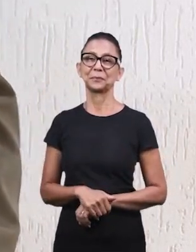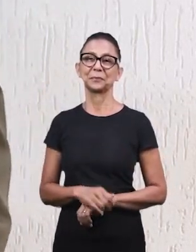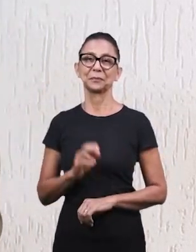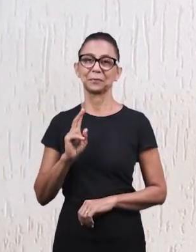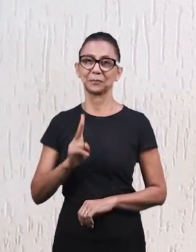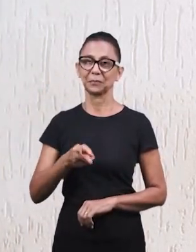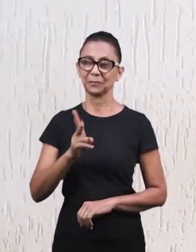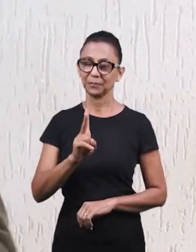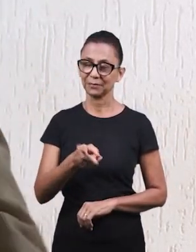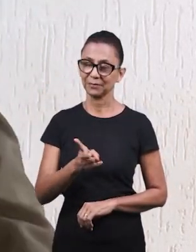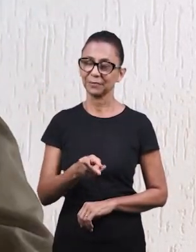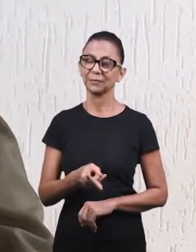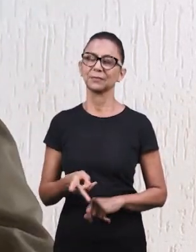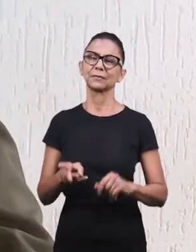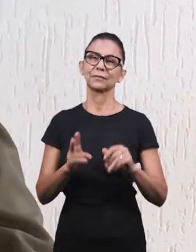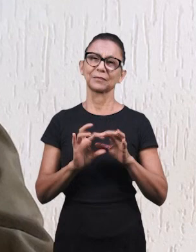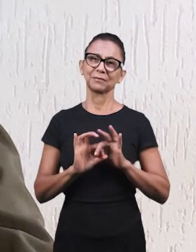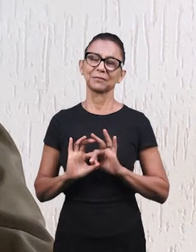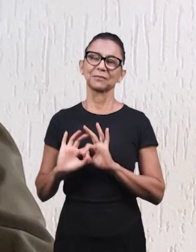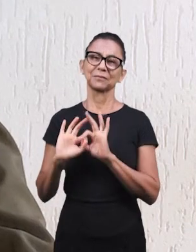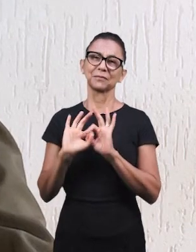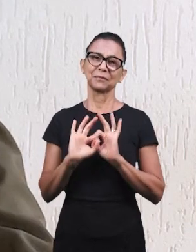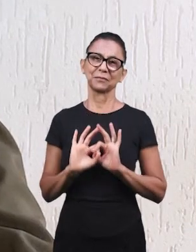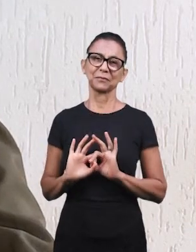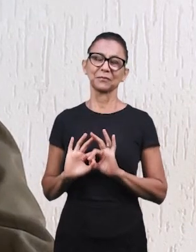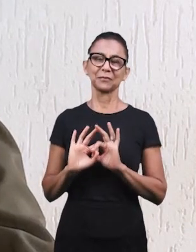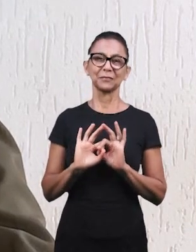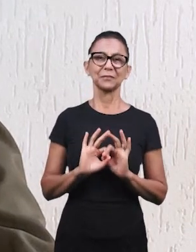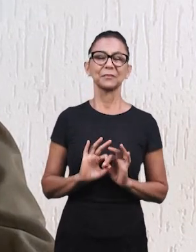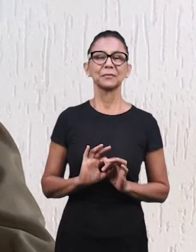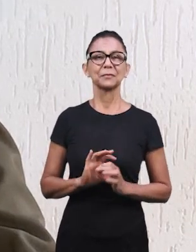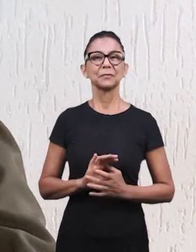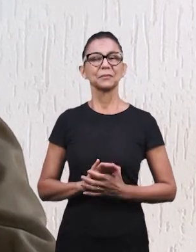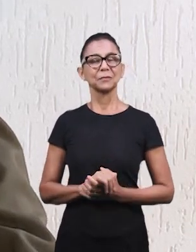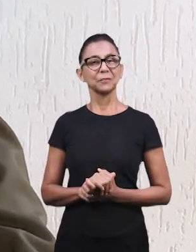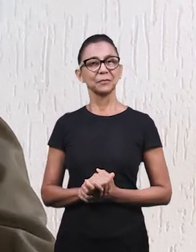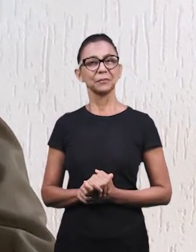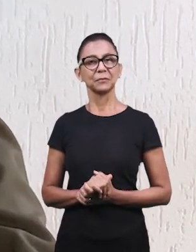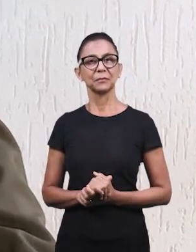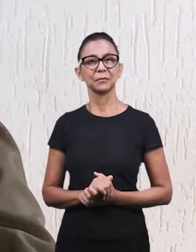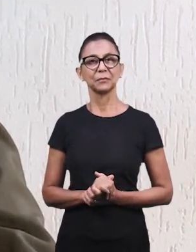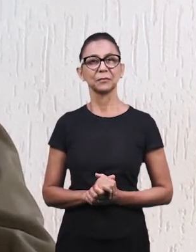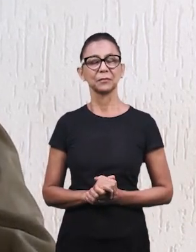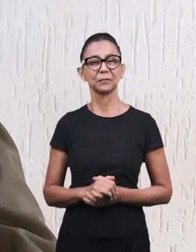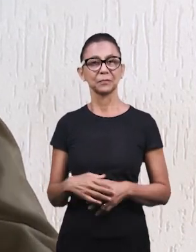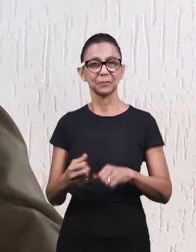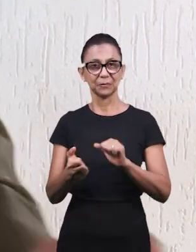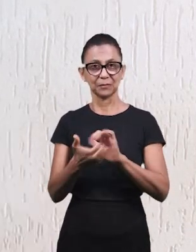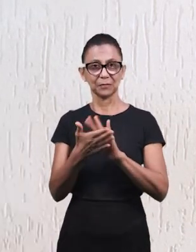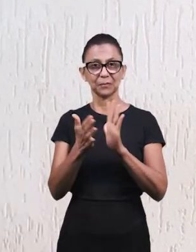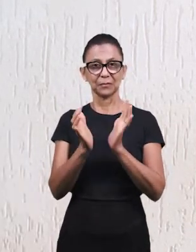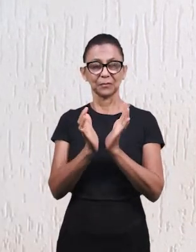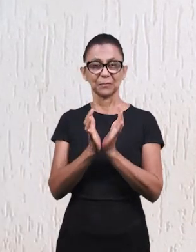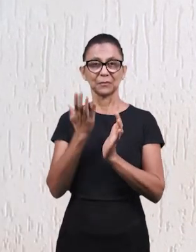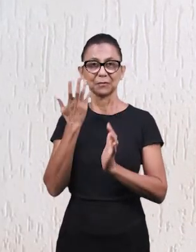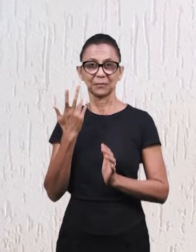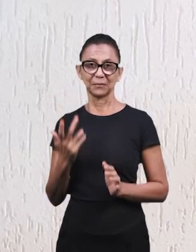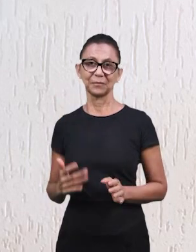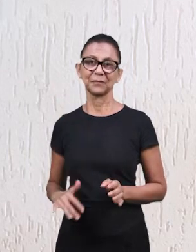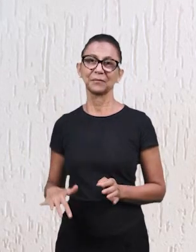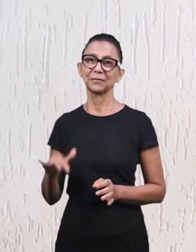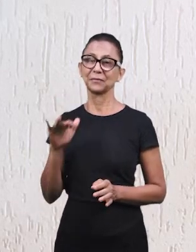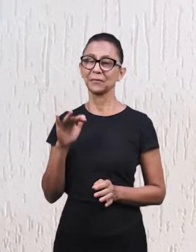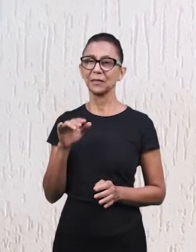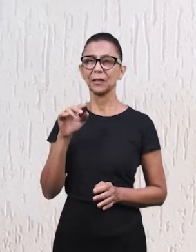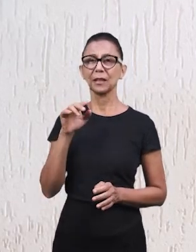Мы продолжим в этот час, в этом же общении мы будем